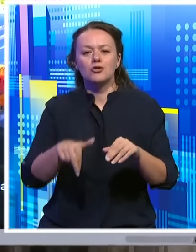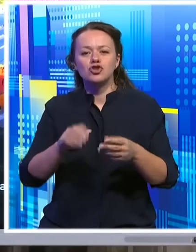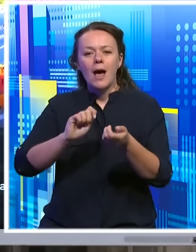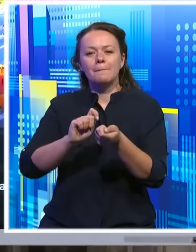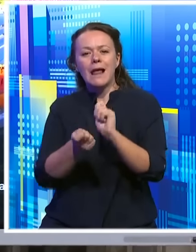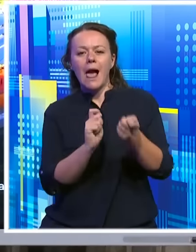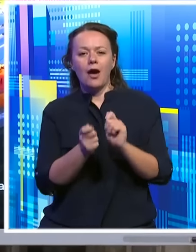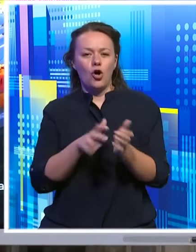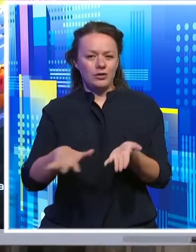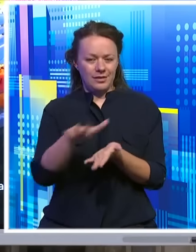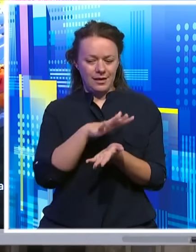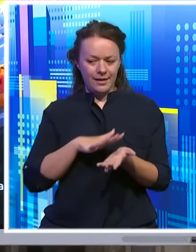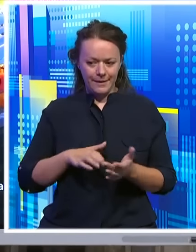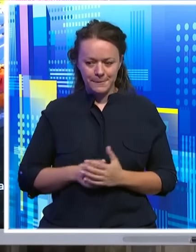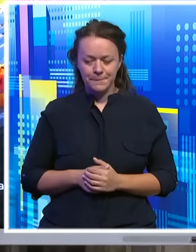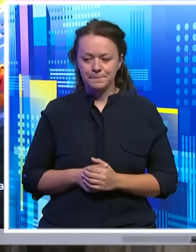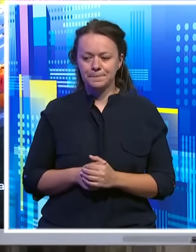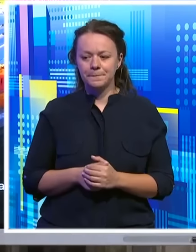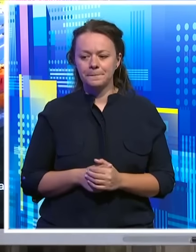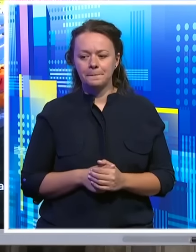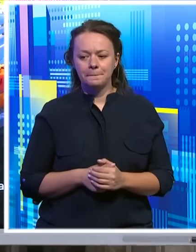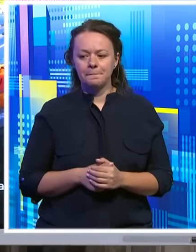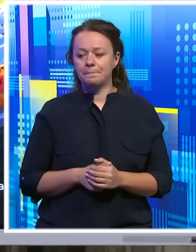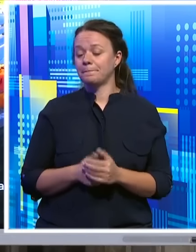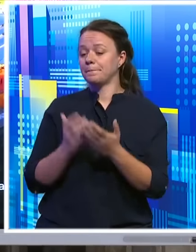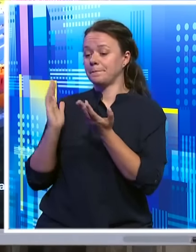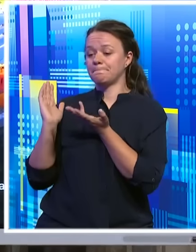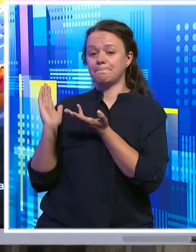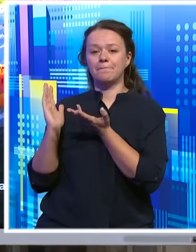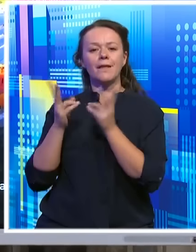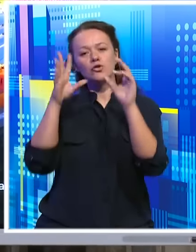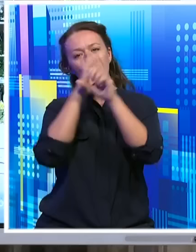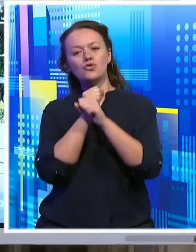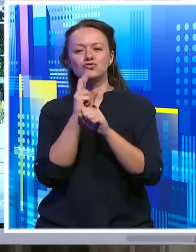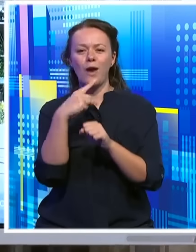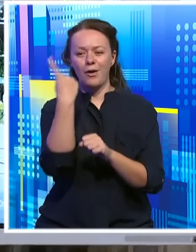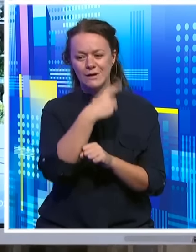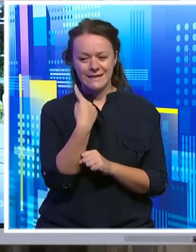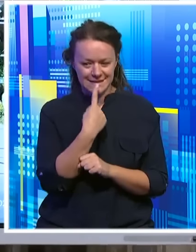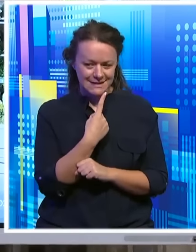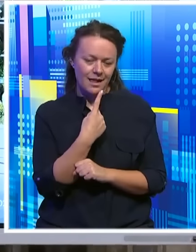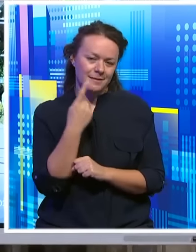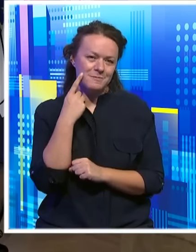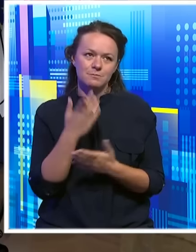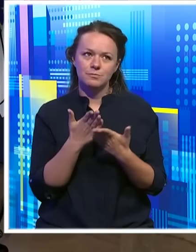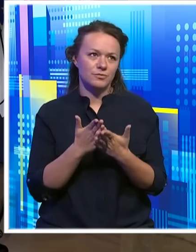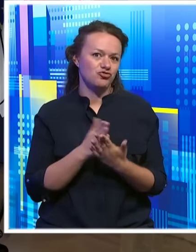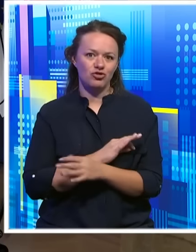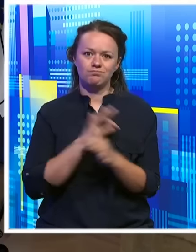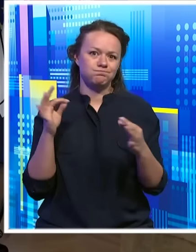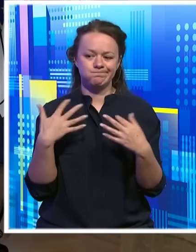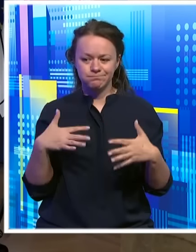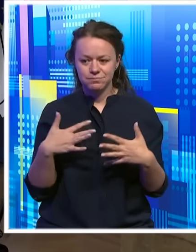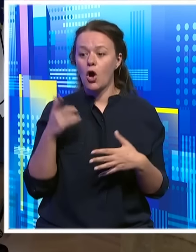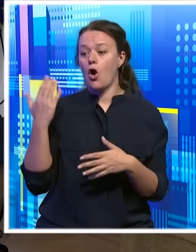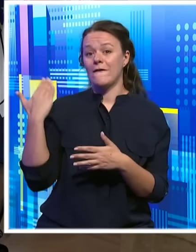E sad, ovo je to još jedan put kako noću izgleda. Mislim da će bukvalno fascinantno da izgleda. Ovo je naš